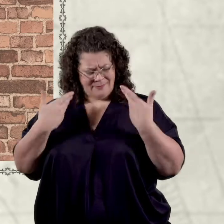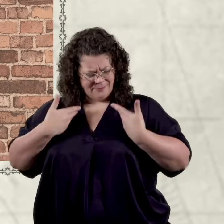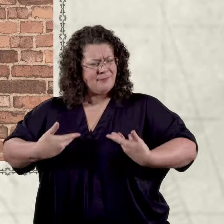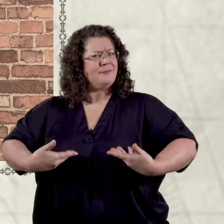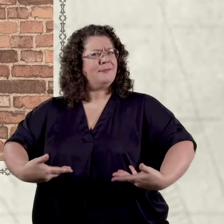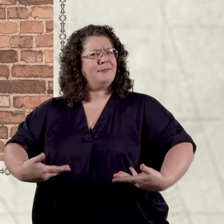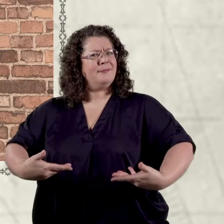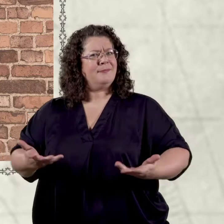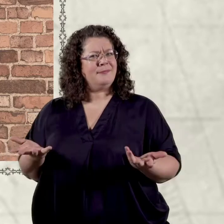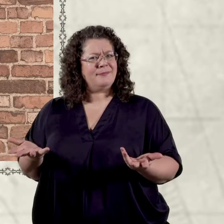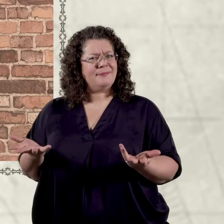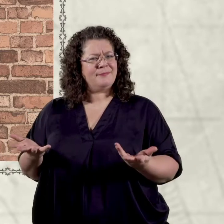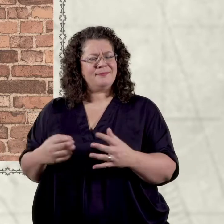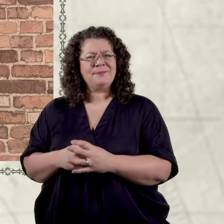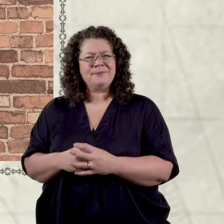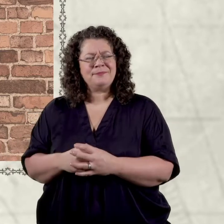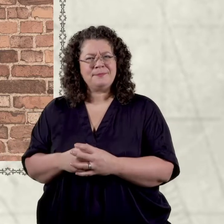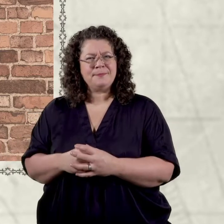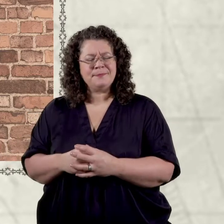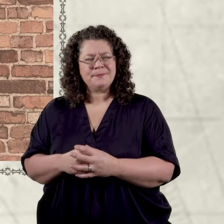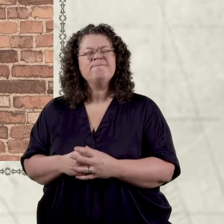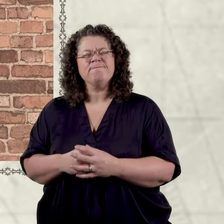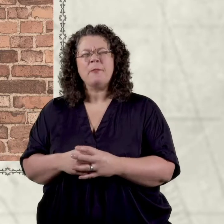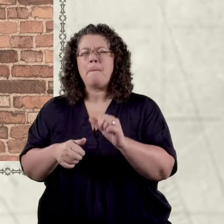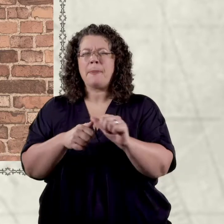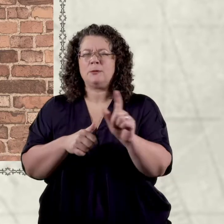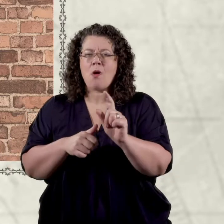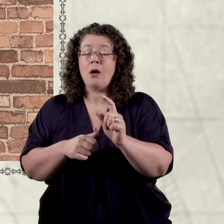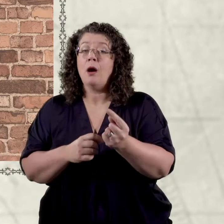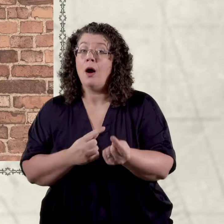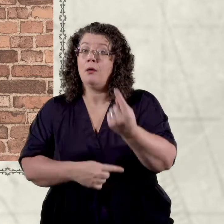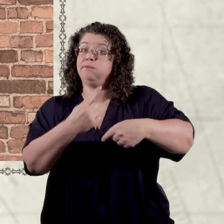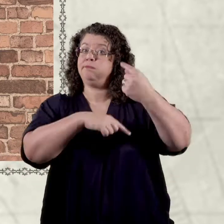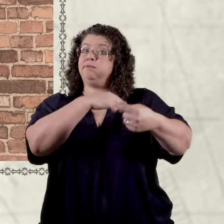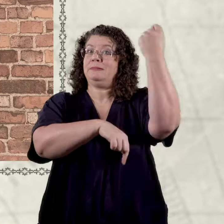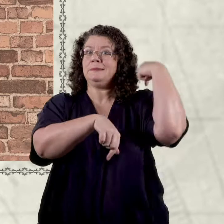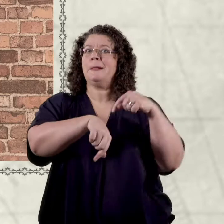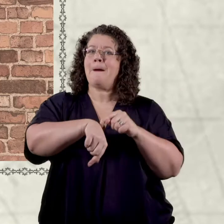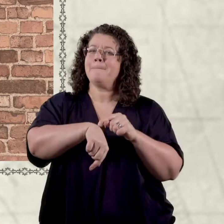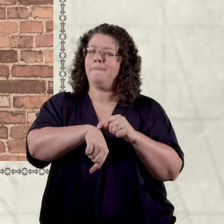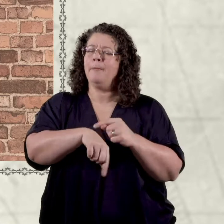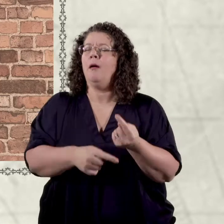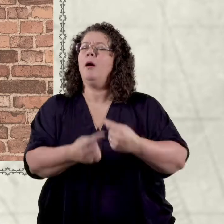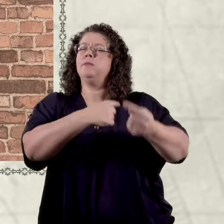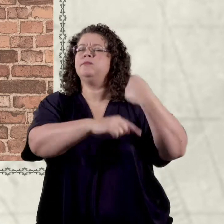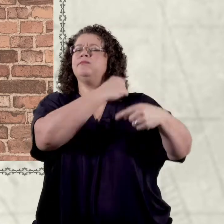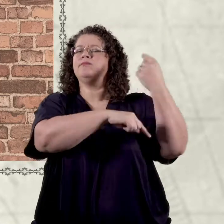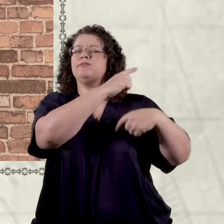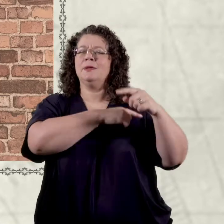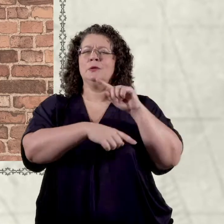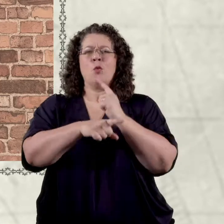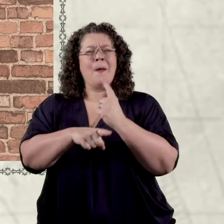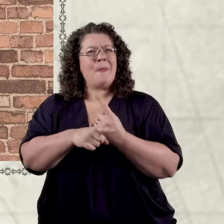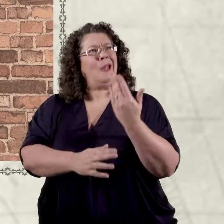a thrawiadol a hyn? Mae gen i gynnig i chi. Beth am i ni fynd nôl mewn